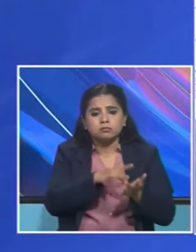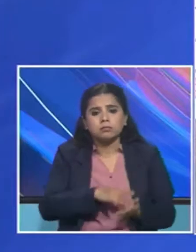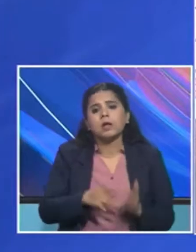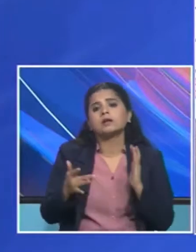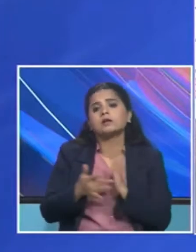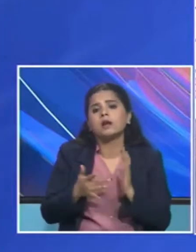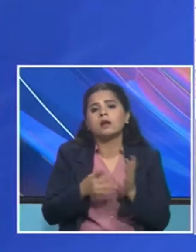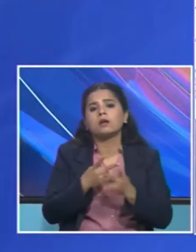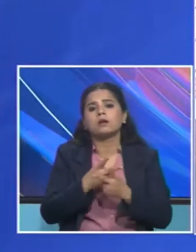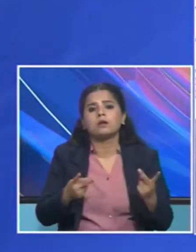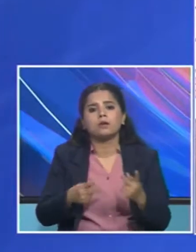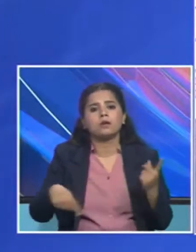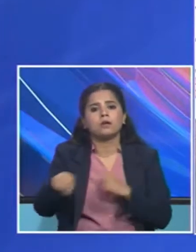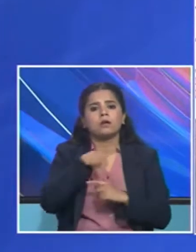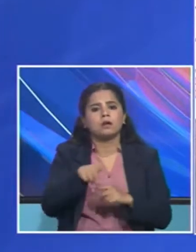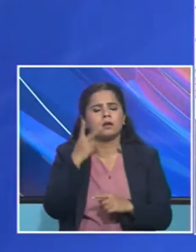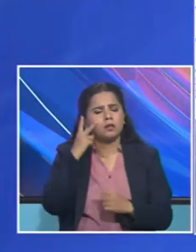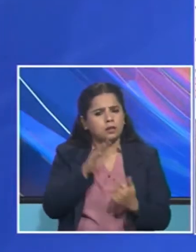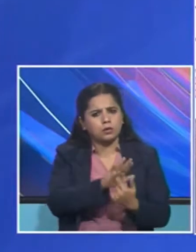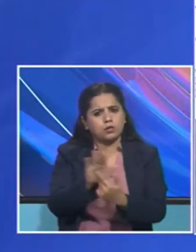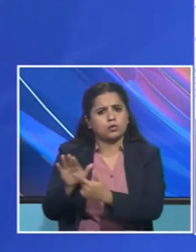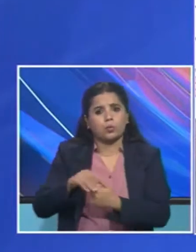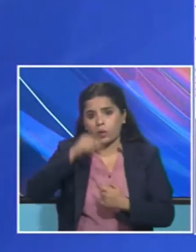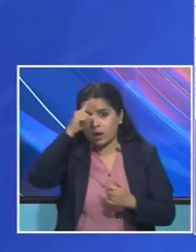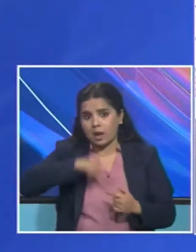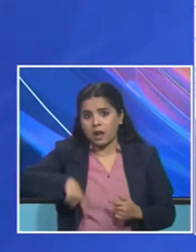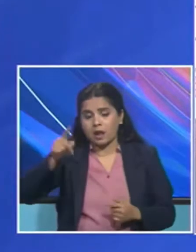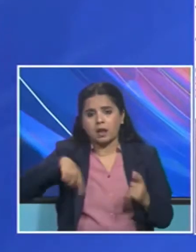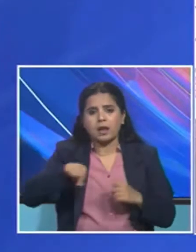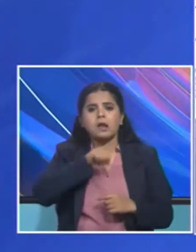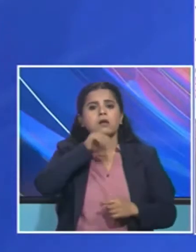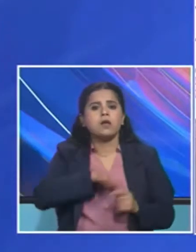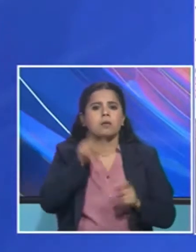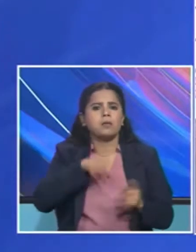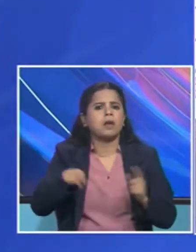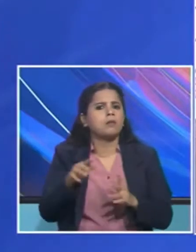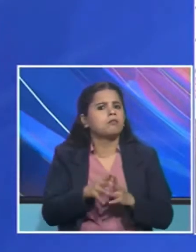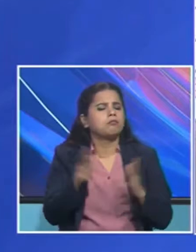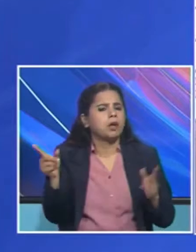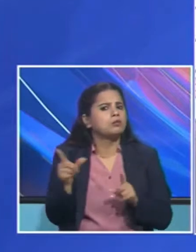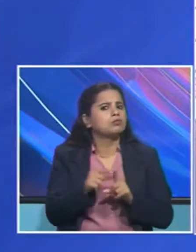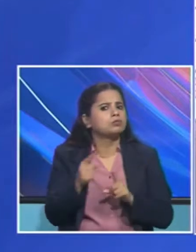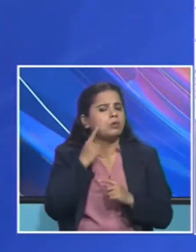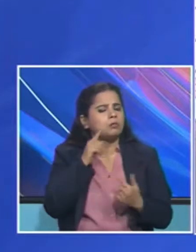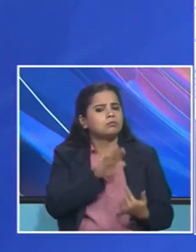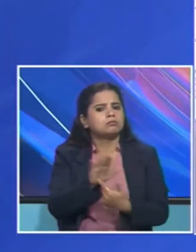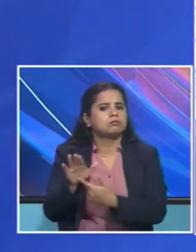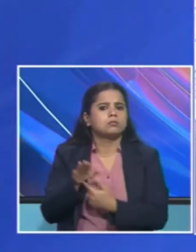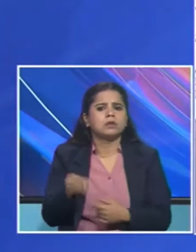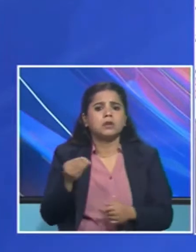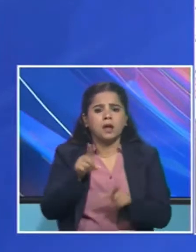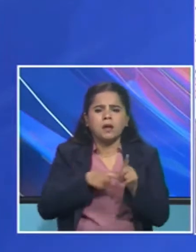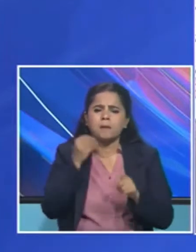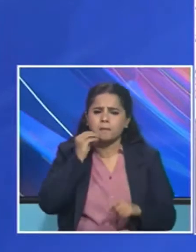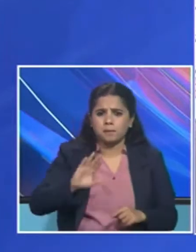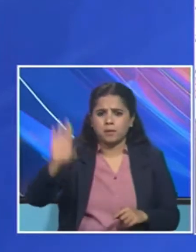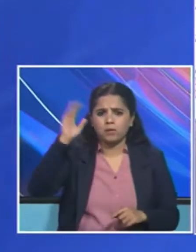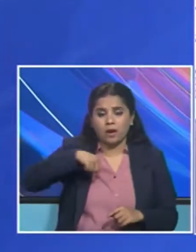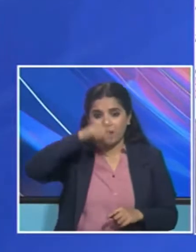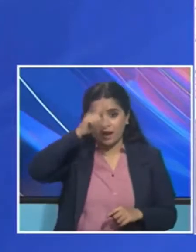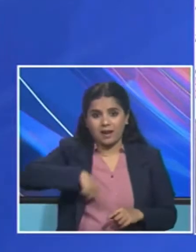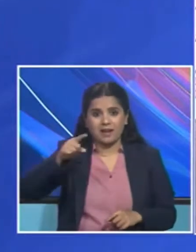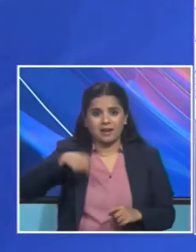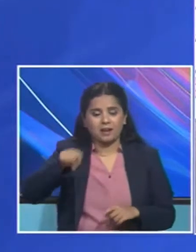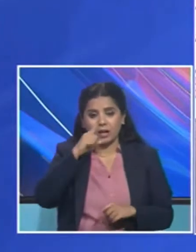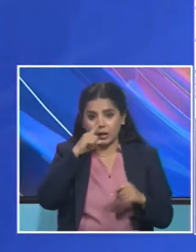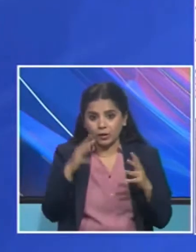टेक्नोलॉजी की स्वीकार्यता में भारत के युवाओं की बड़ी भूमिका है। बीती वर्षों में भारत ने जिस तरह